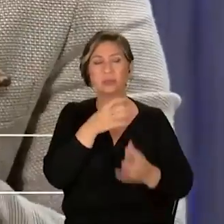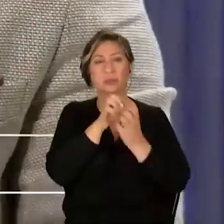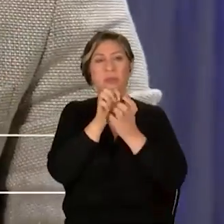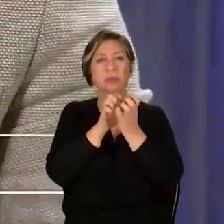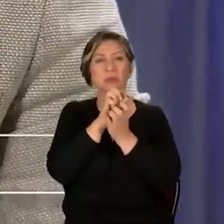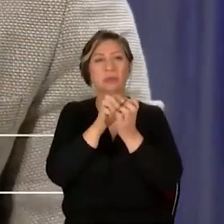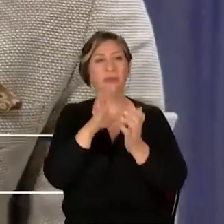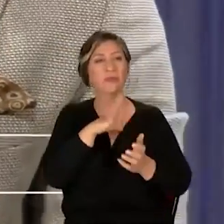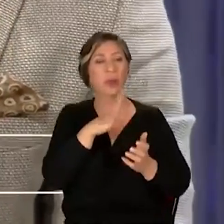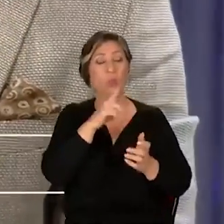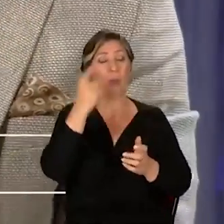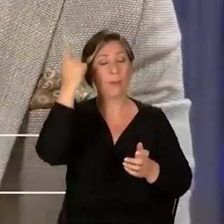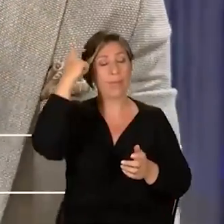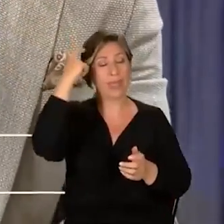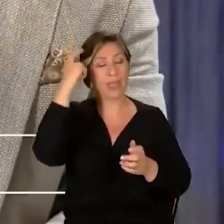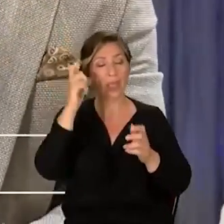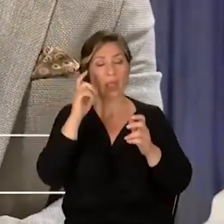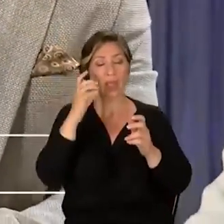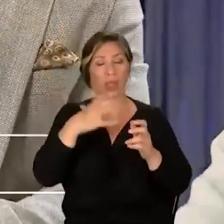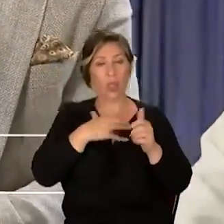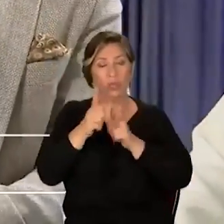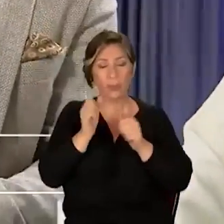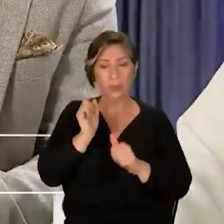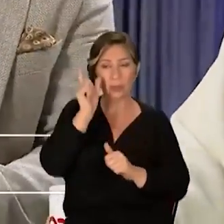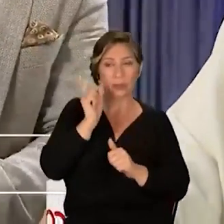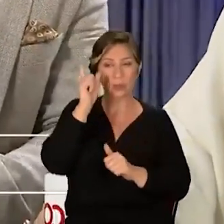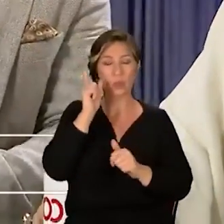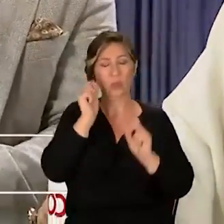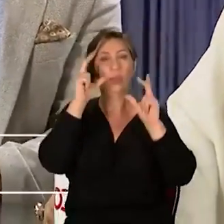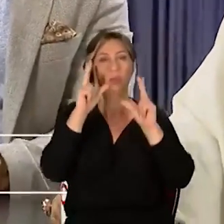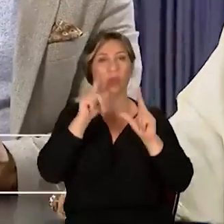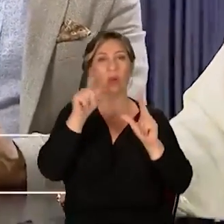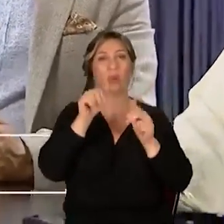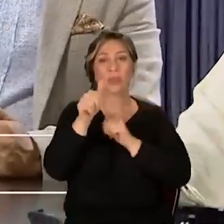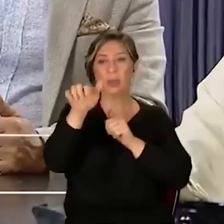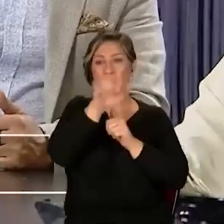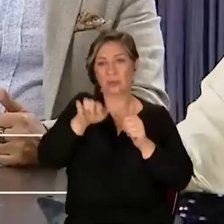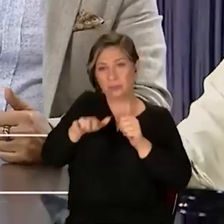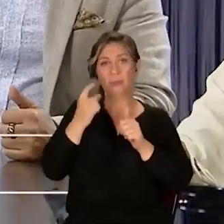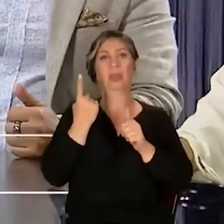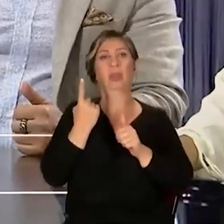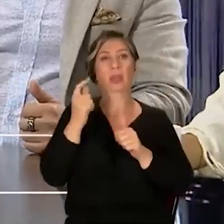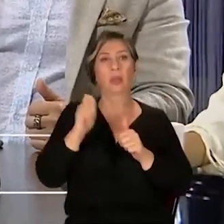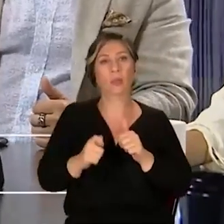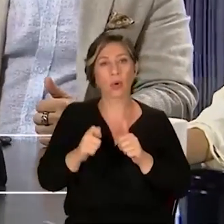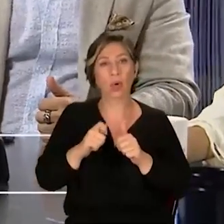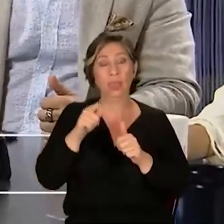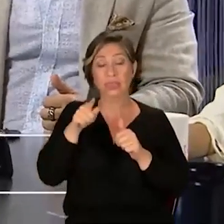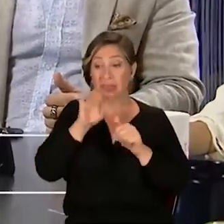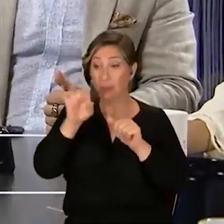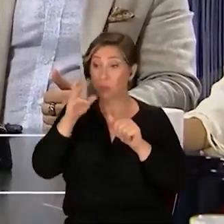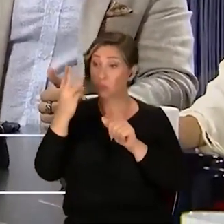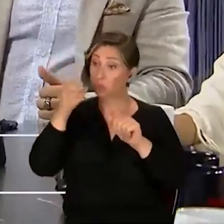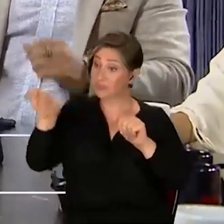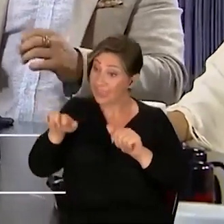var. Bunlar ne yapıyor? Beyni elektrofizyolojik olaraktan uyandırıyor. Sizi birinci fitese sokuyor. Dolayısıyla sizi REM dönemine